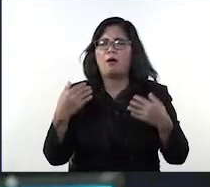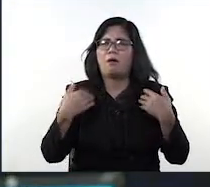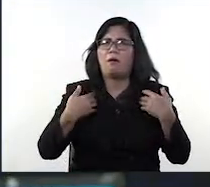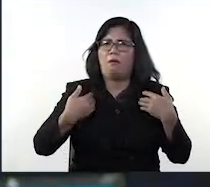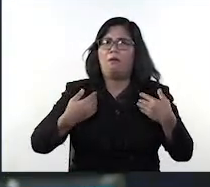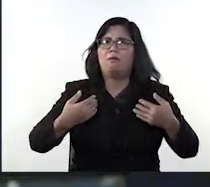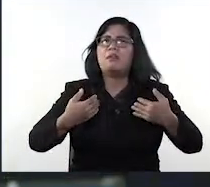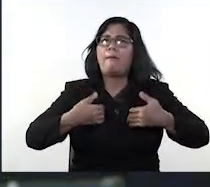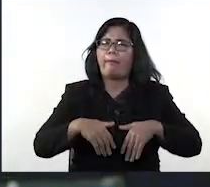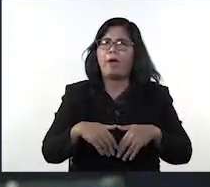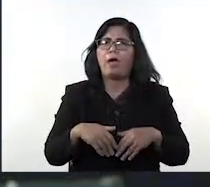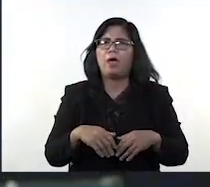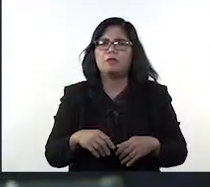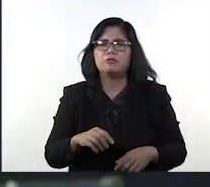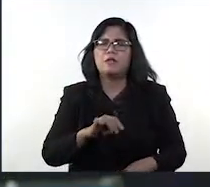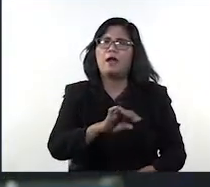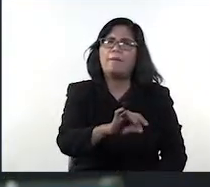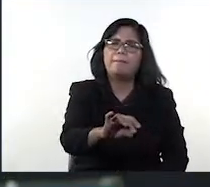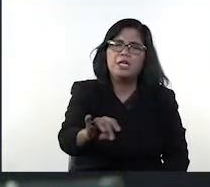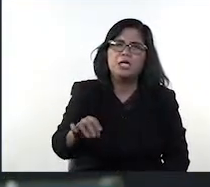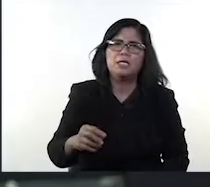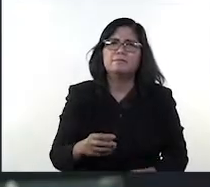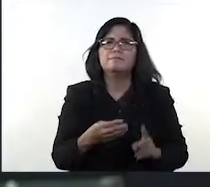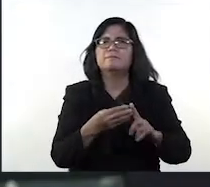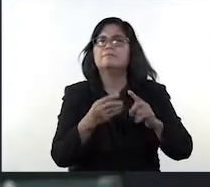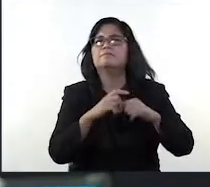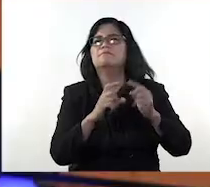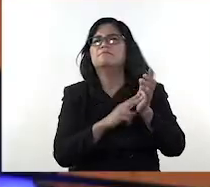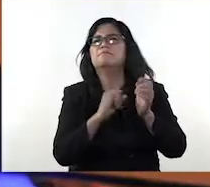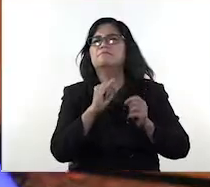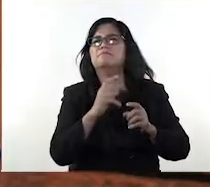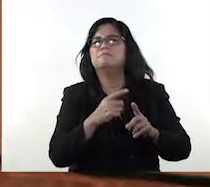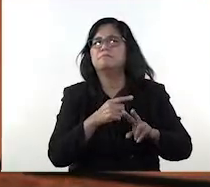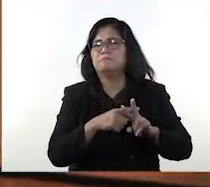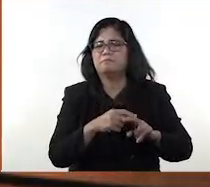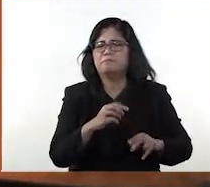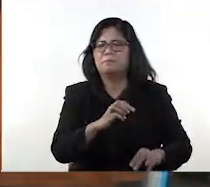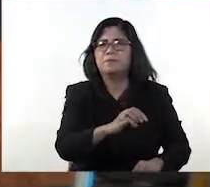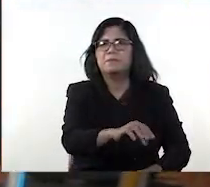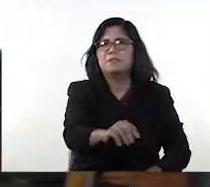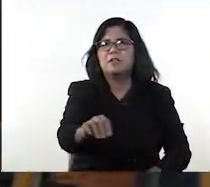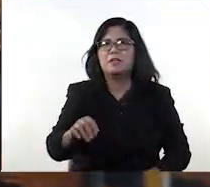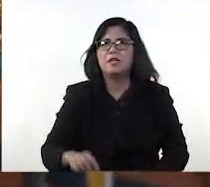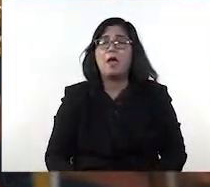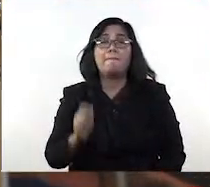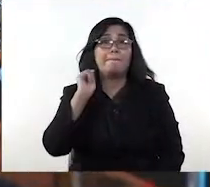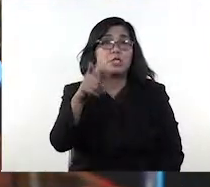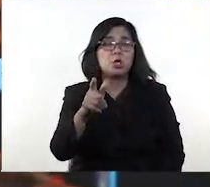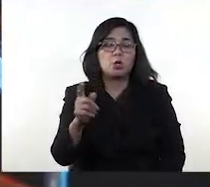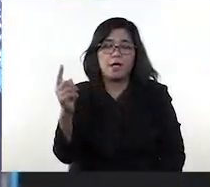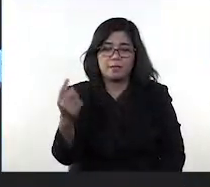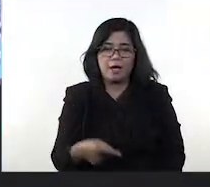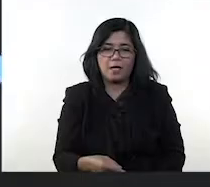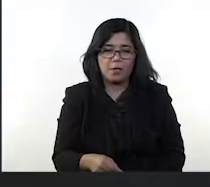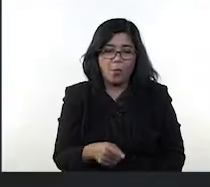Hai orang ngambek nih hari ini Hai tahu dapat hasil Kakak aja Hai besoknya dia datang